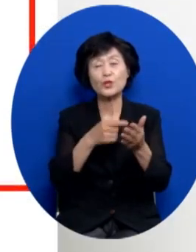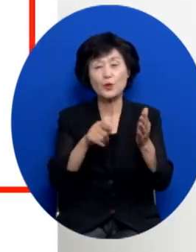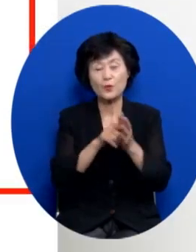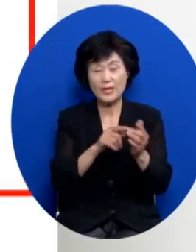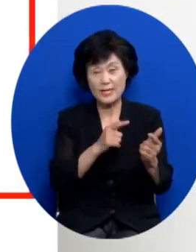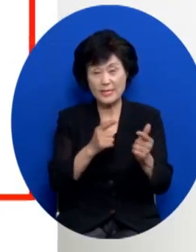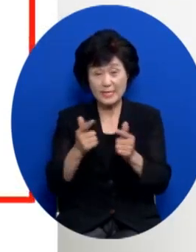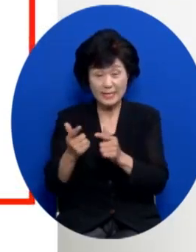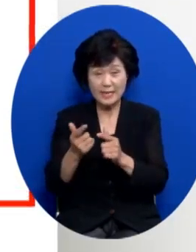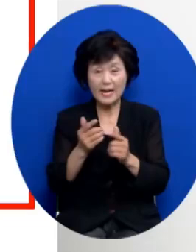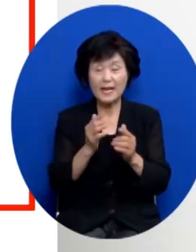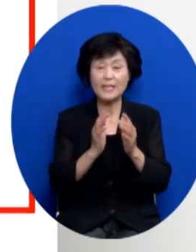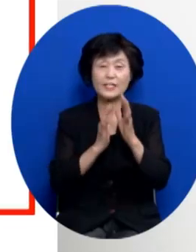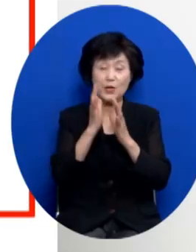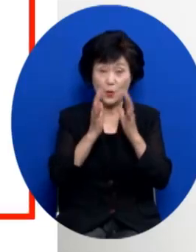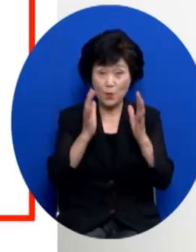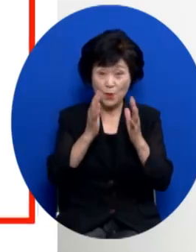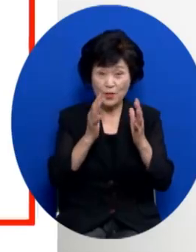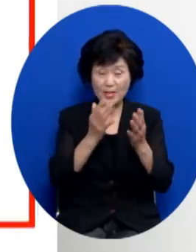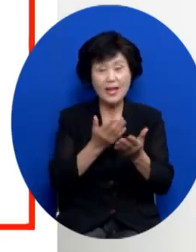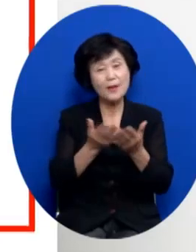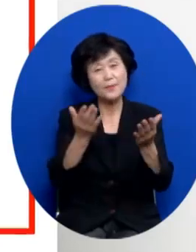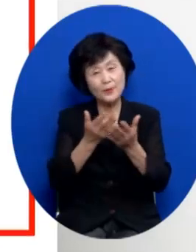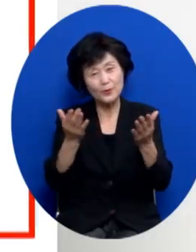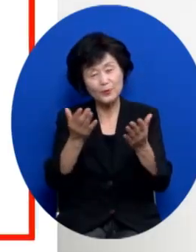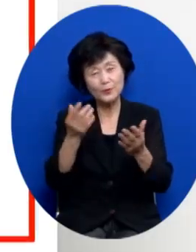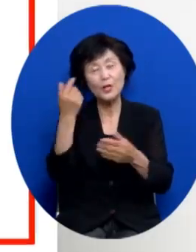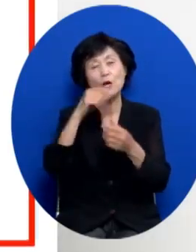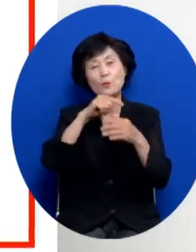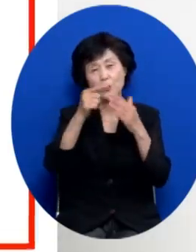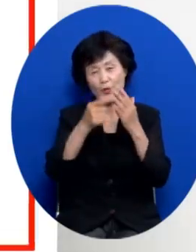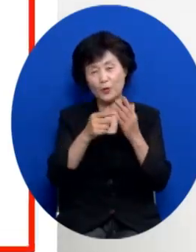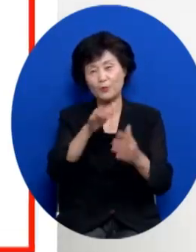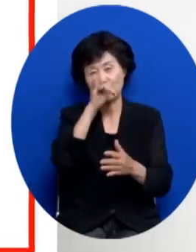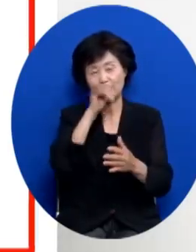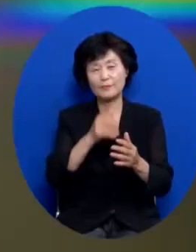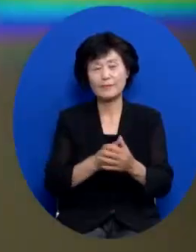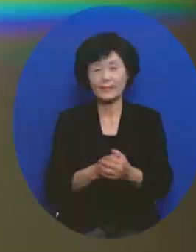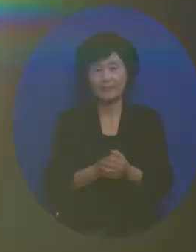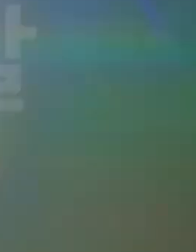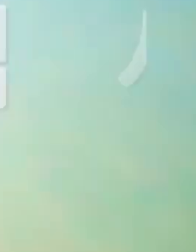진행할 예정입니다. 지금까지 소셜브리핑 크리스천을 위한 세상복이었습니다.